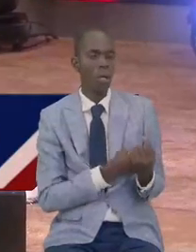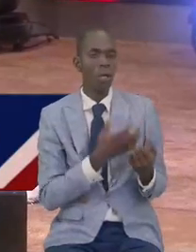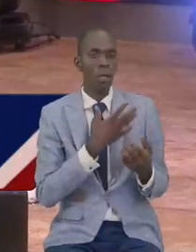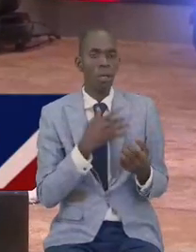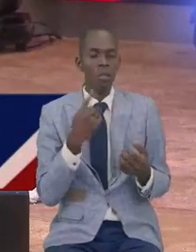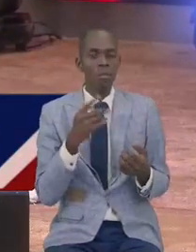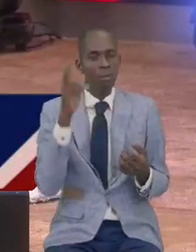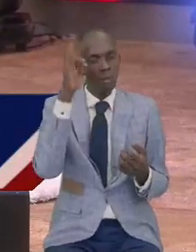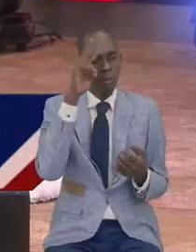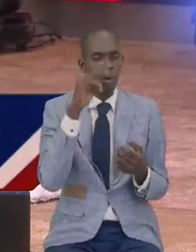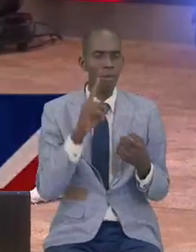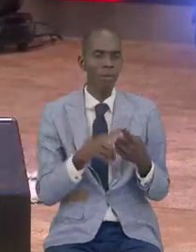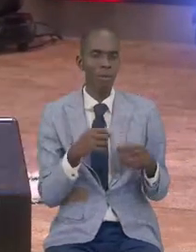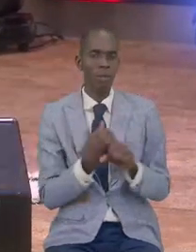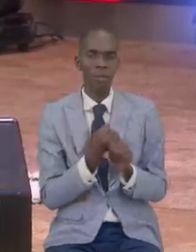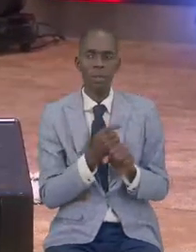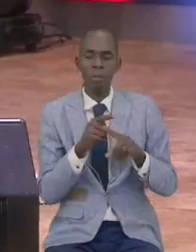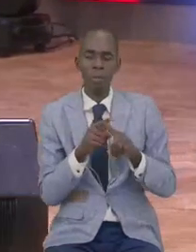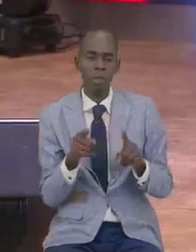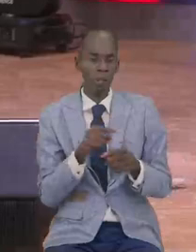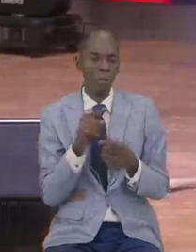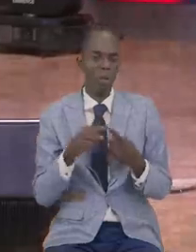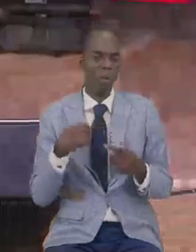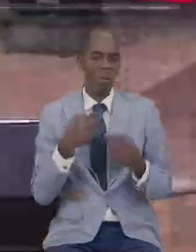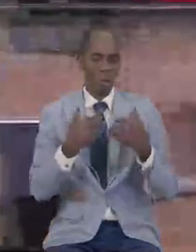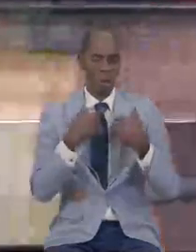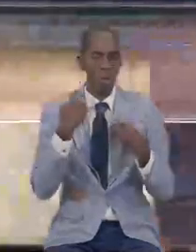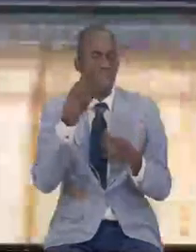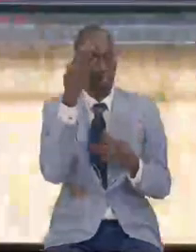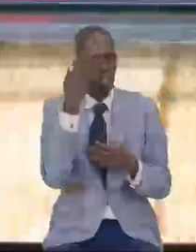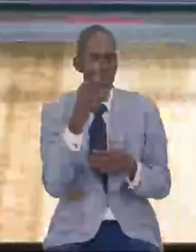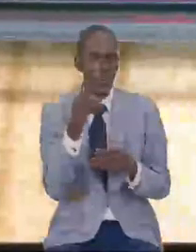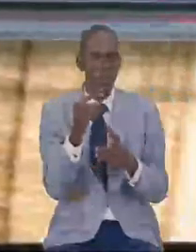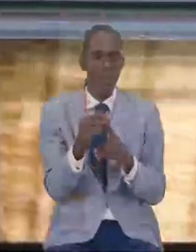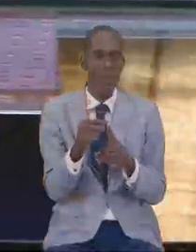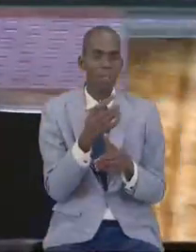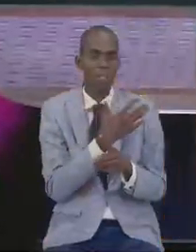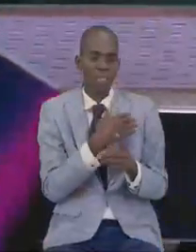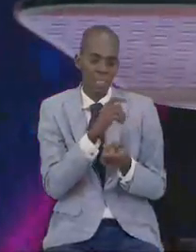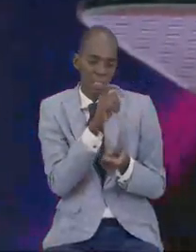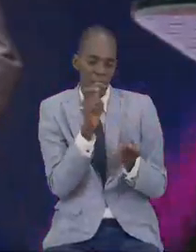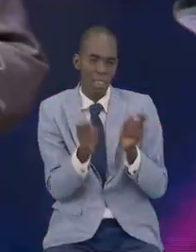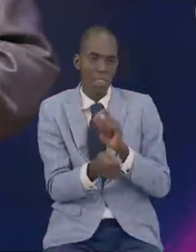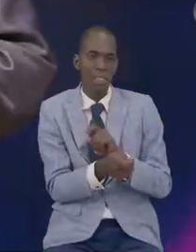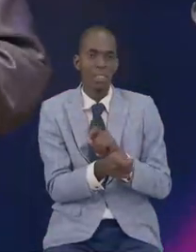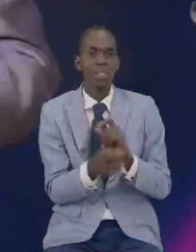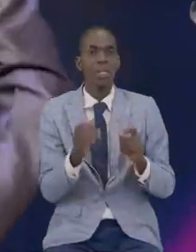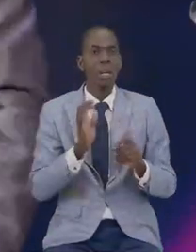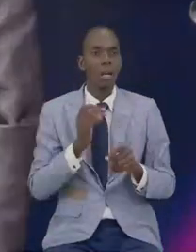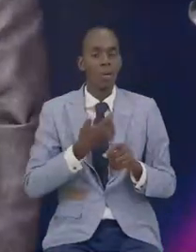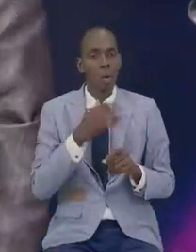leurs convictions. Mais si nous avons la connaissance du Seigneur et nous échangeons notre